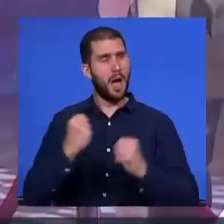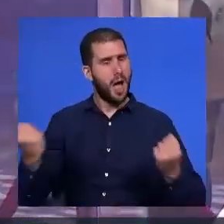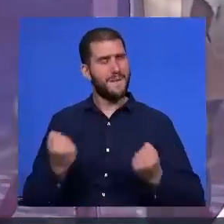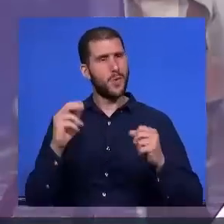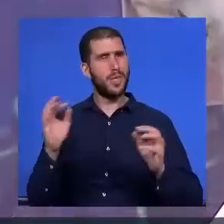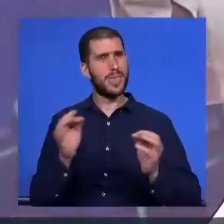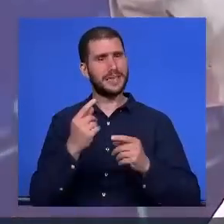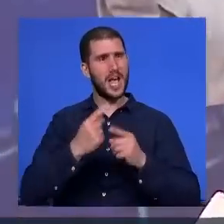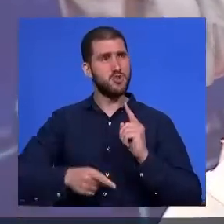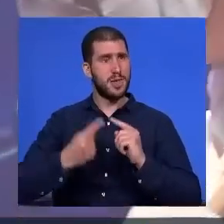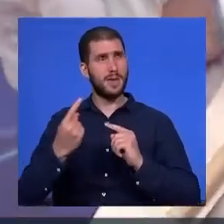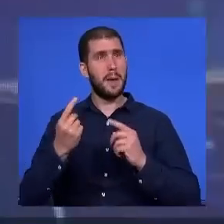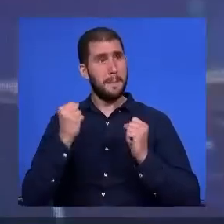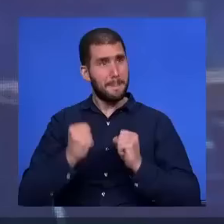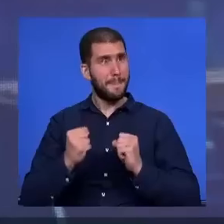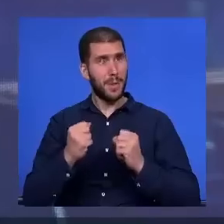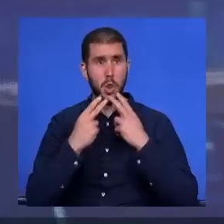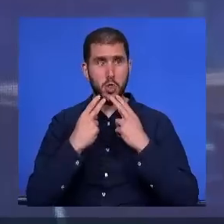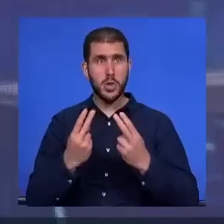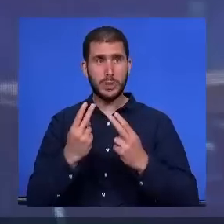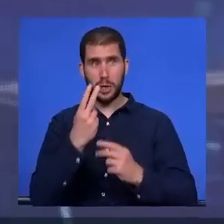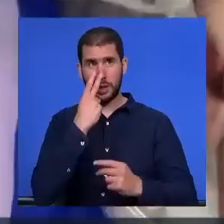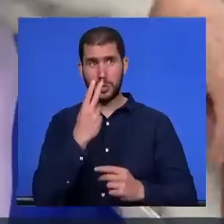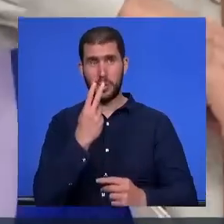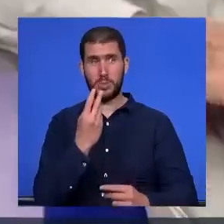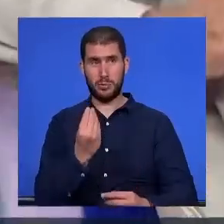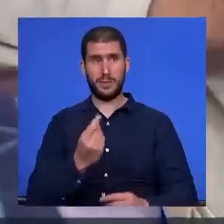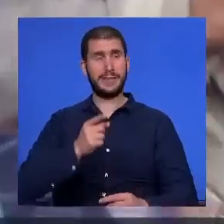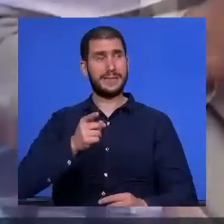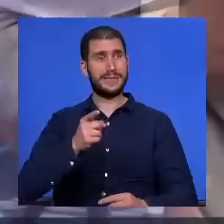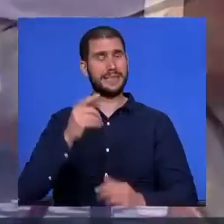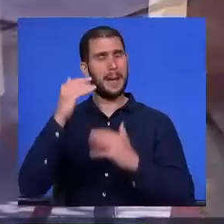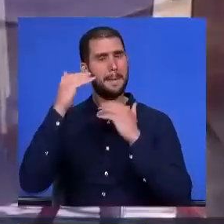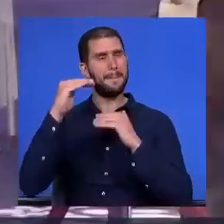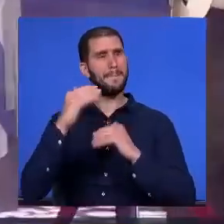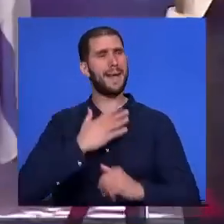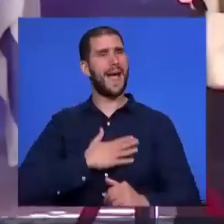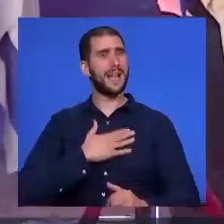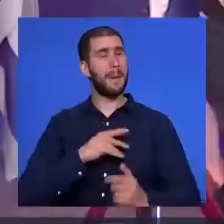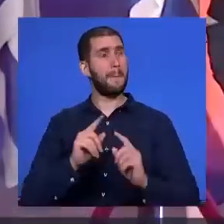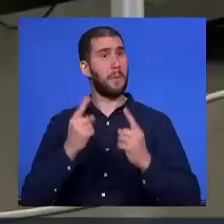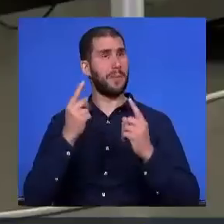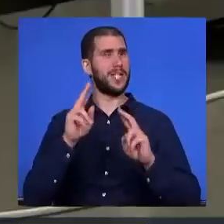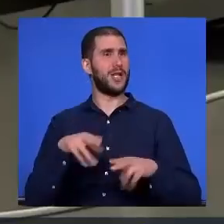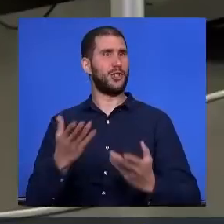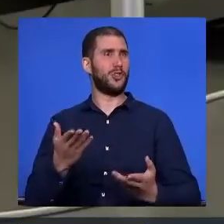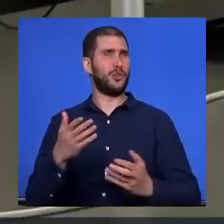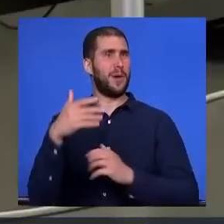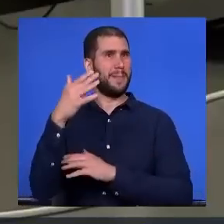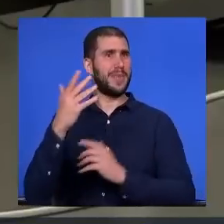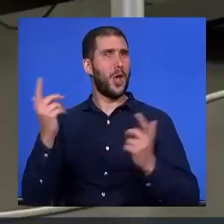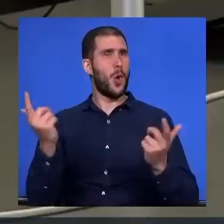כחצי שנה, ואין ספק שהתוצאות נראות לעין. זה פרק חגיגי, כי בכל זאת יש לנו פה